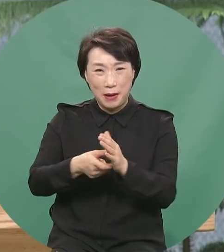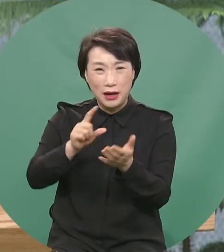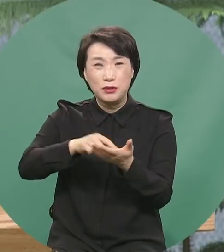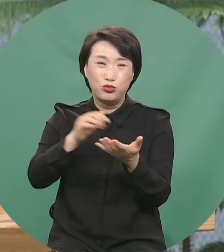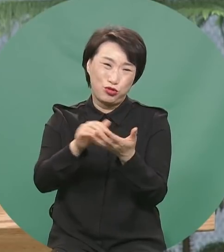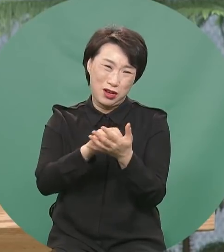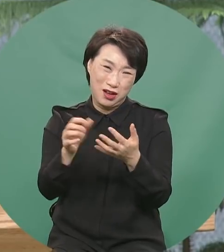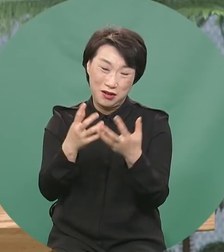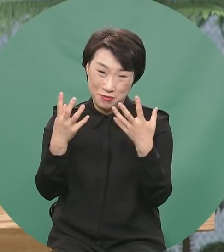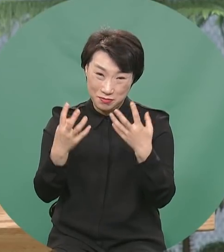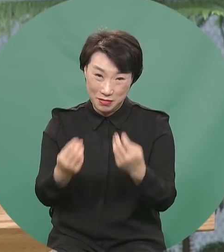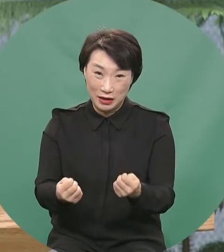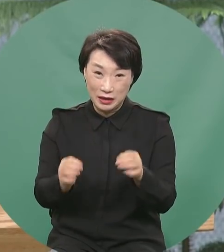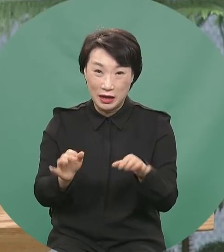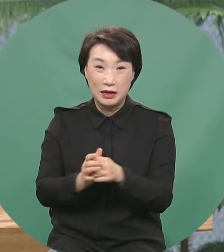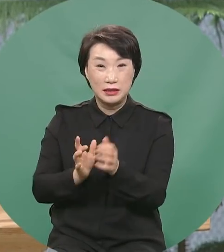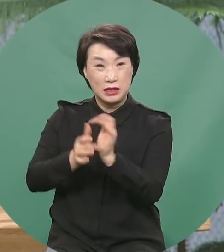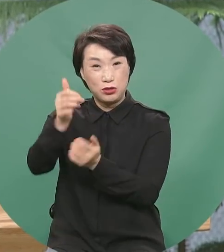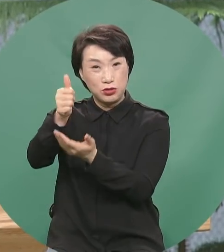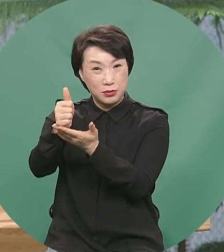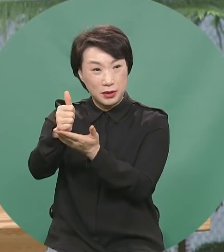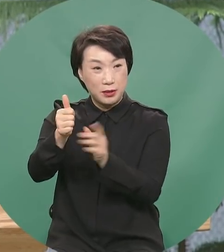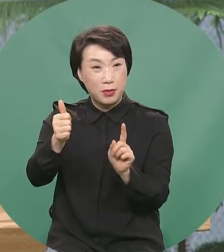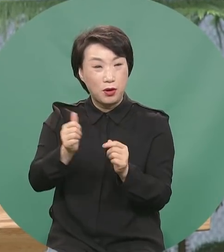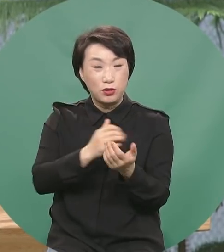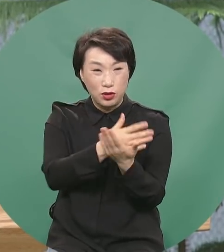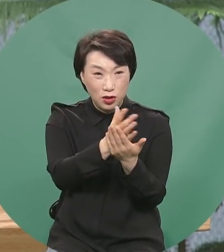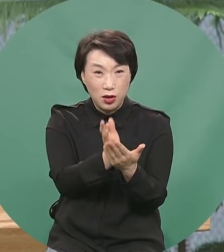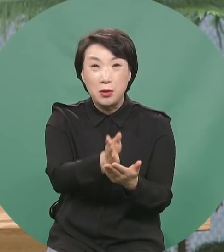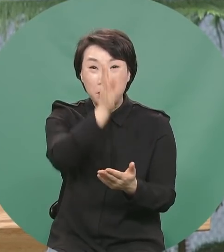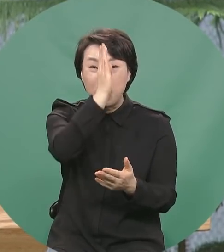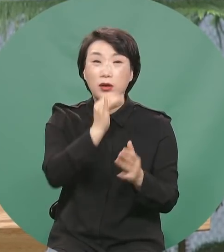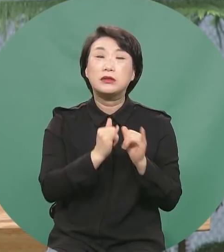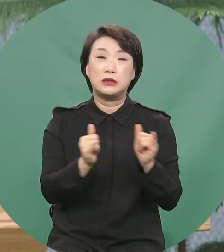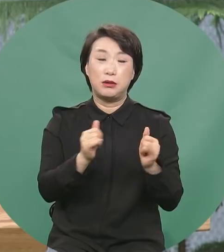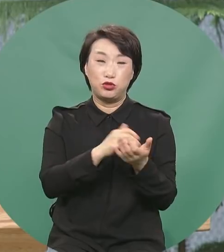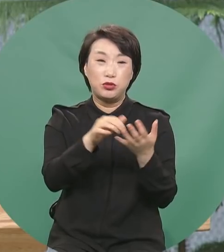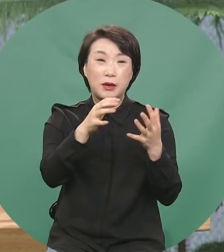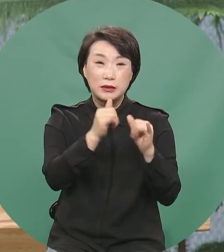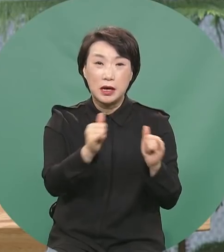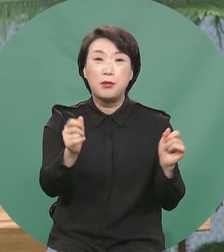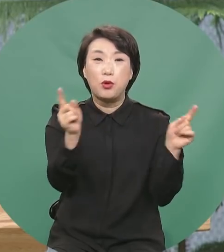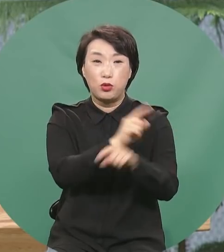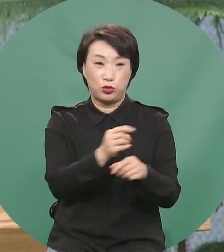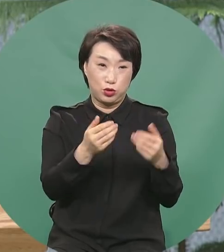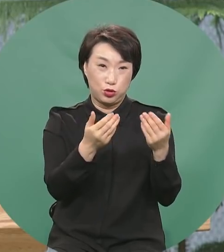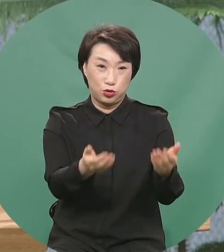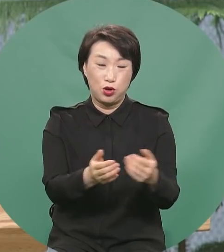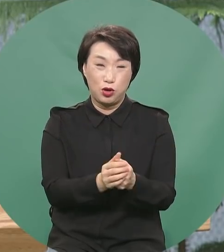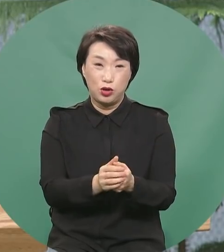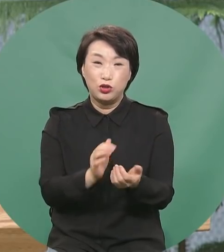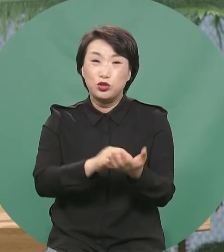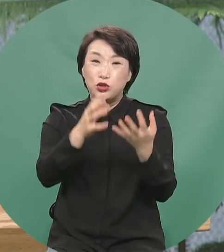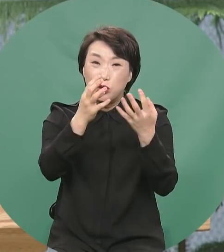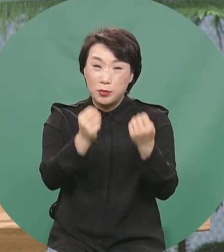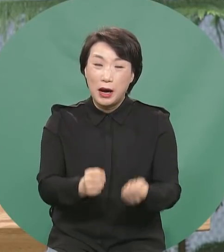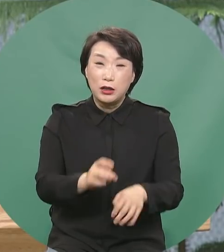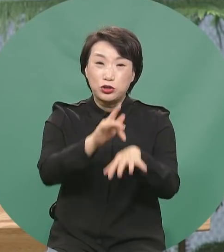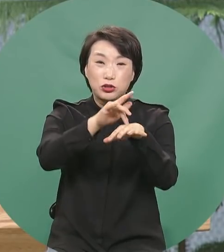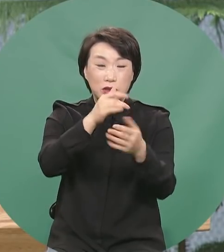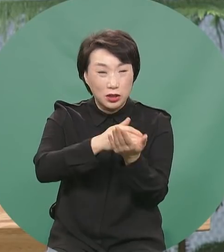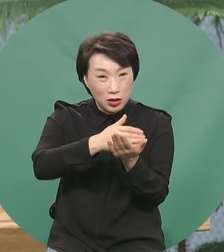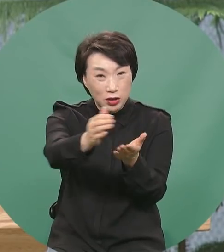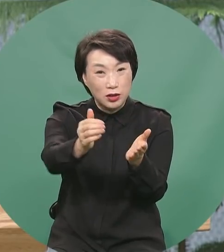되었더라. 예수께서 각색 병든 많은 사람을 고치시며 많은